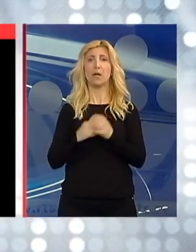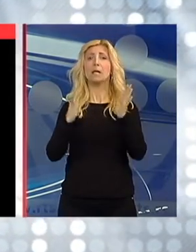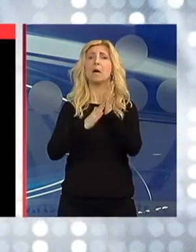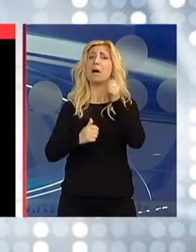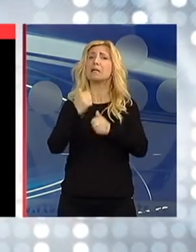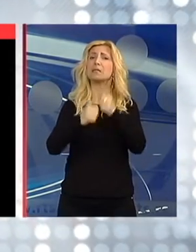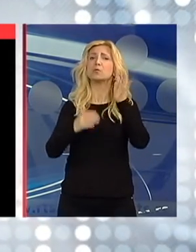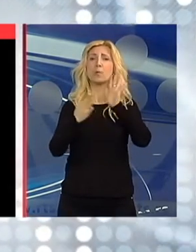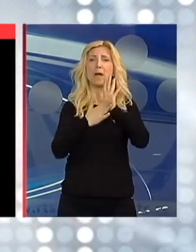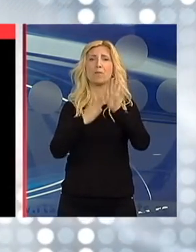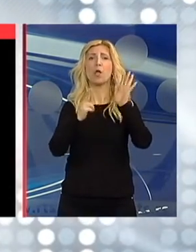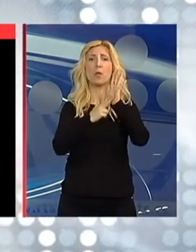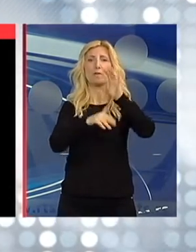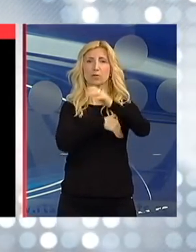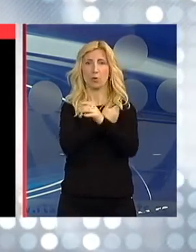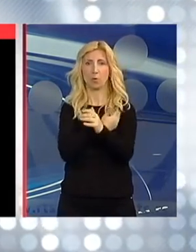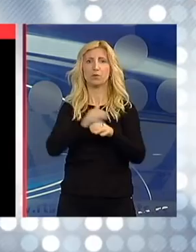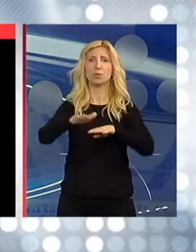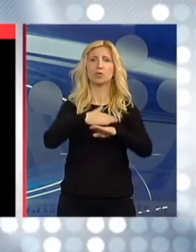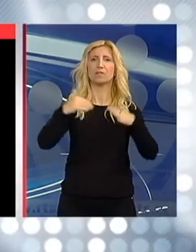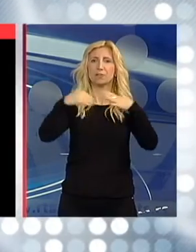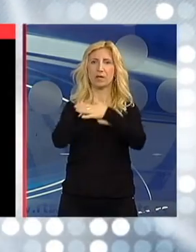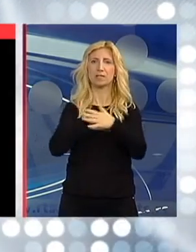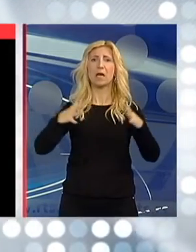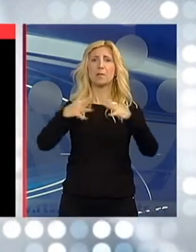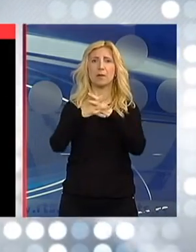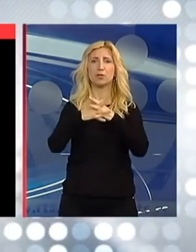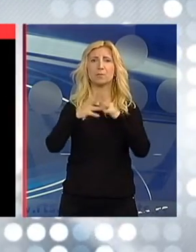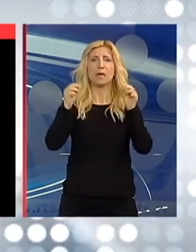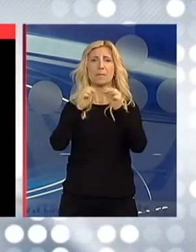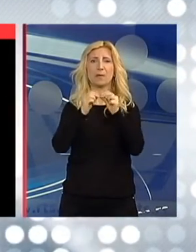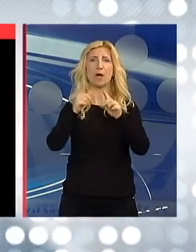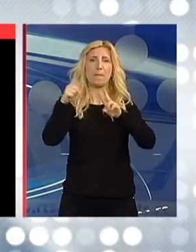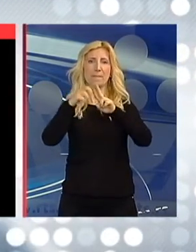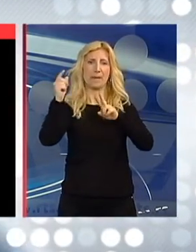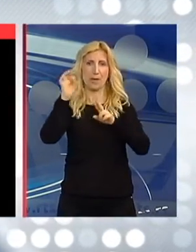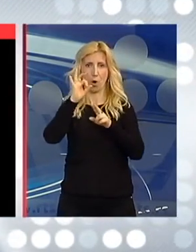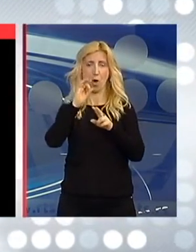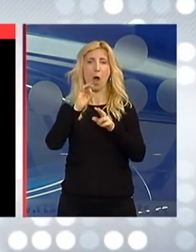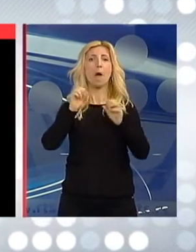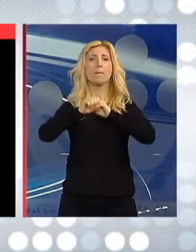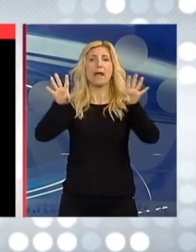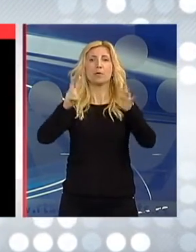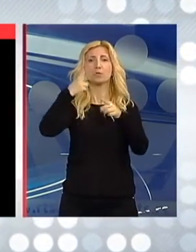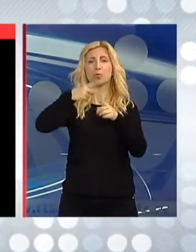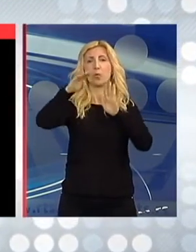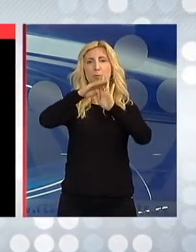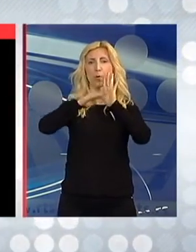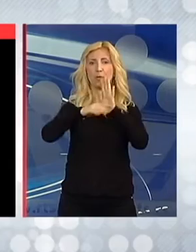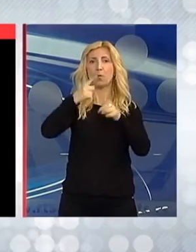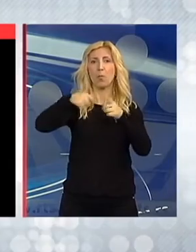Na Mastersu u Majamiju Novak Đoković startuje večeras mečom sa Benoit Perron. Prenos je na drugom programu